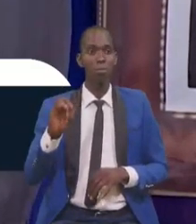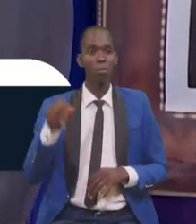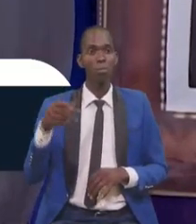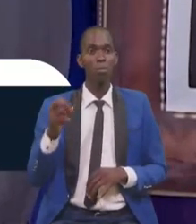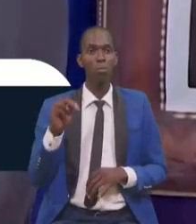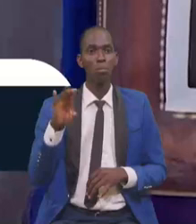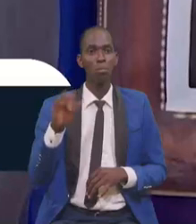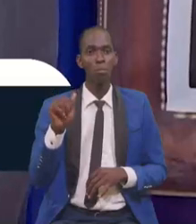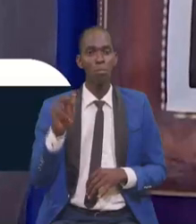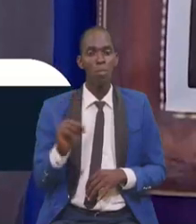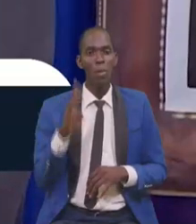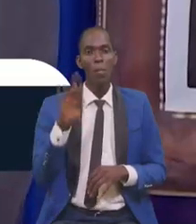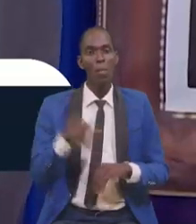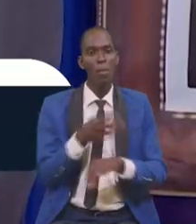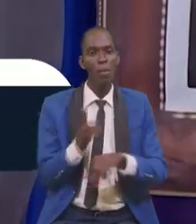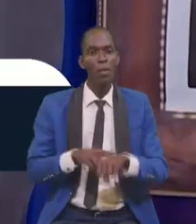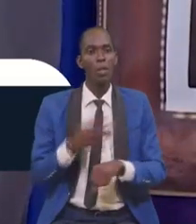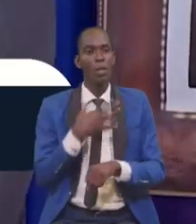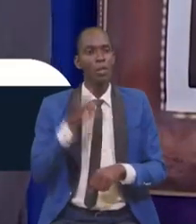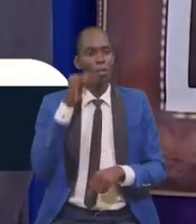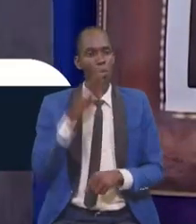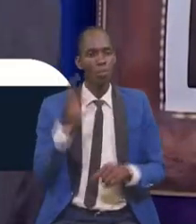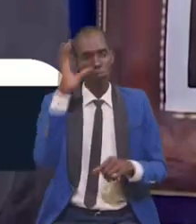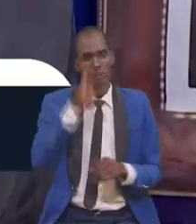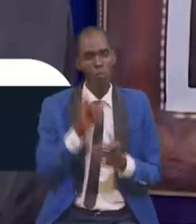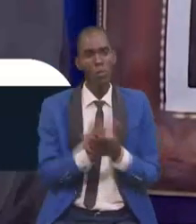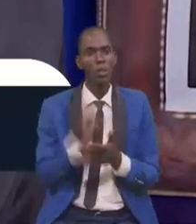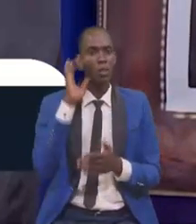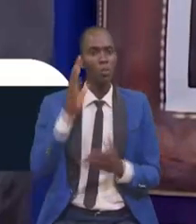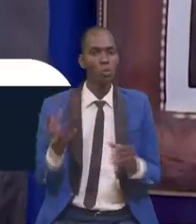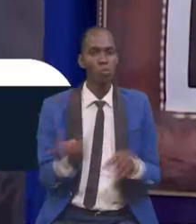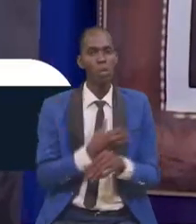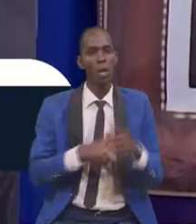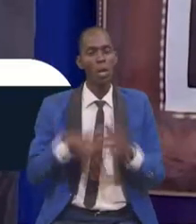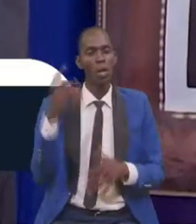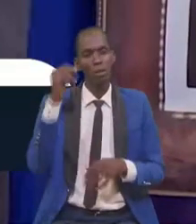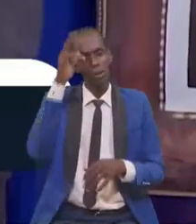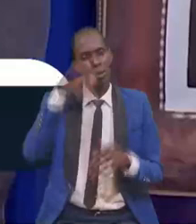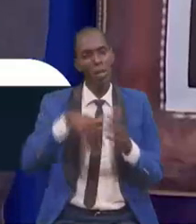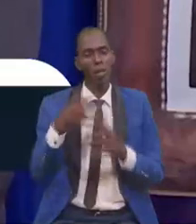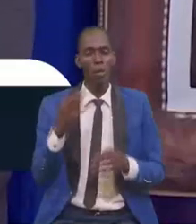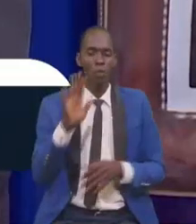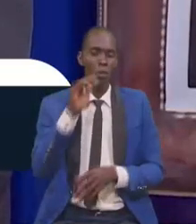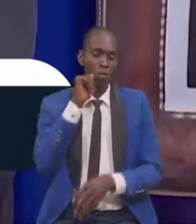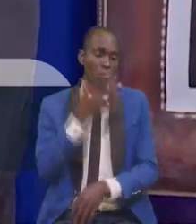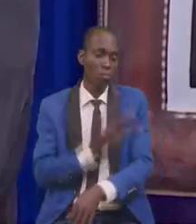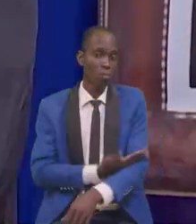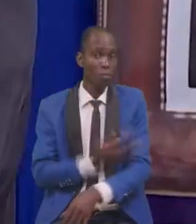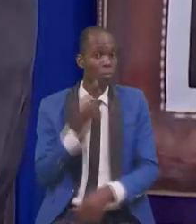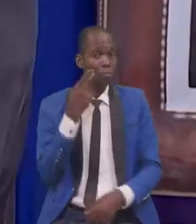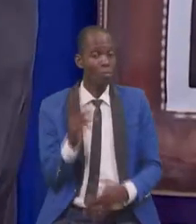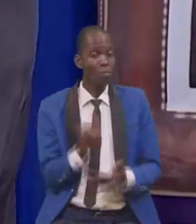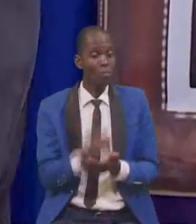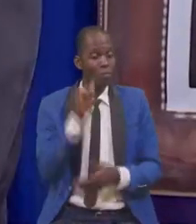le démon hors de sa fille. Je veux que vous compreniez, la fille n'était pas là.